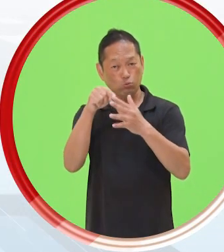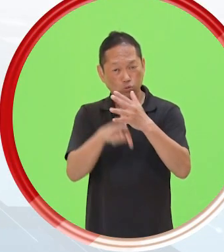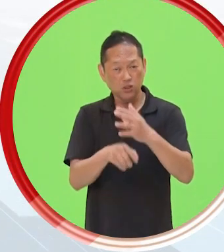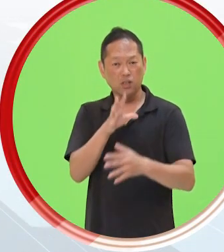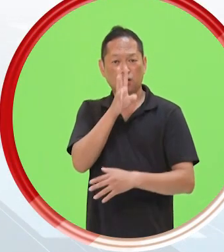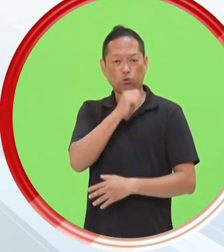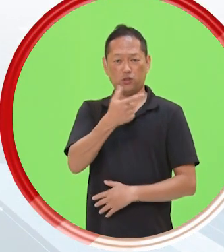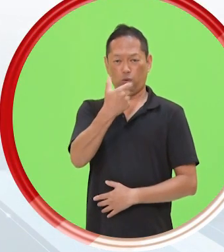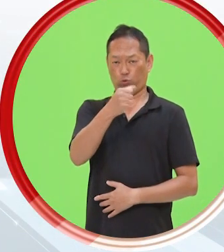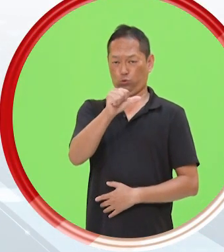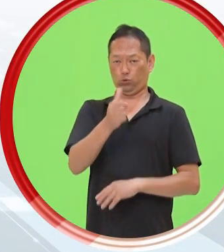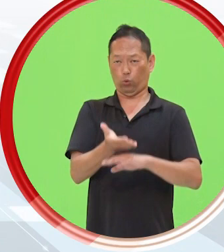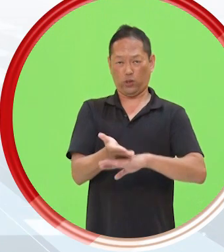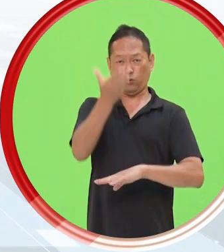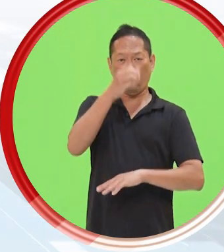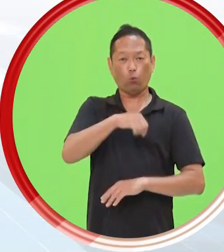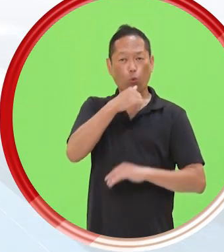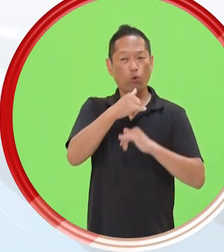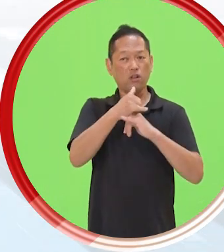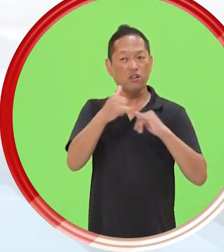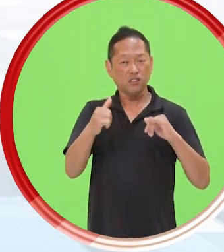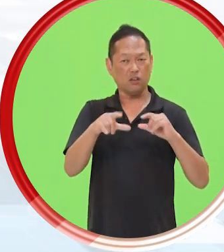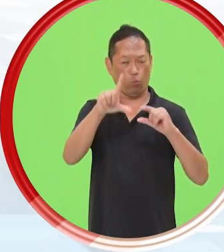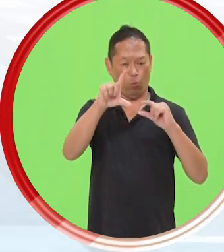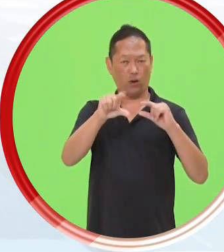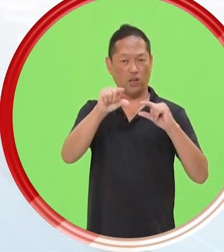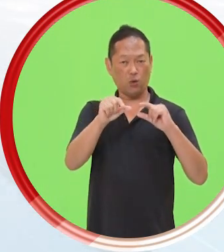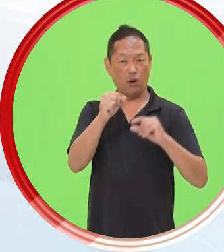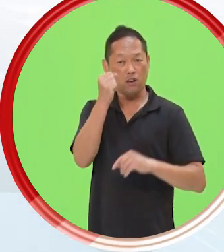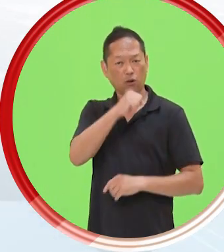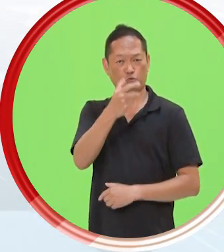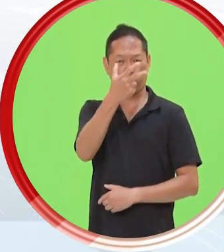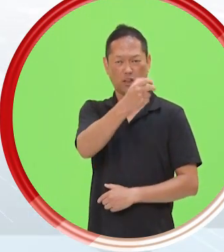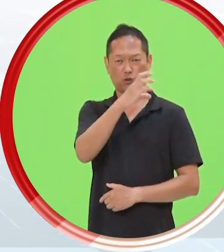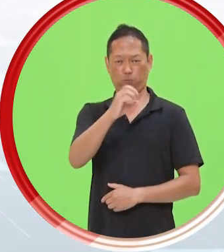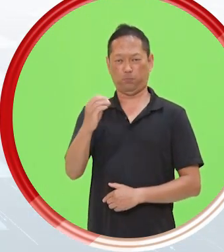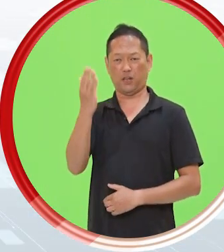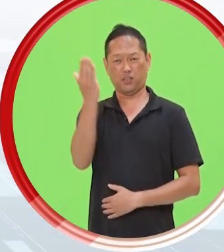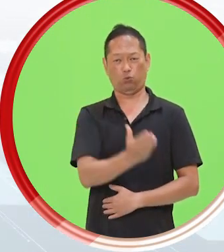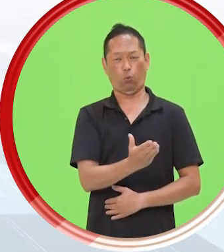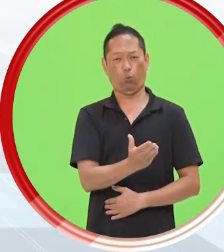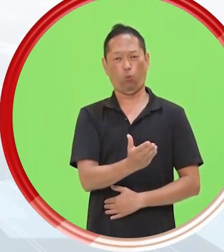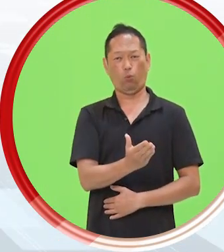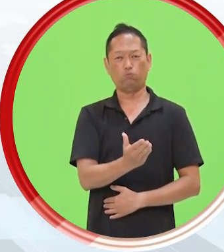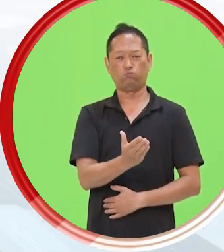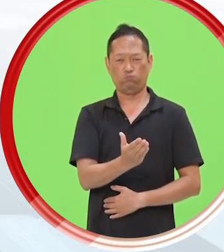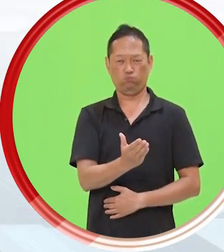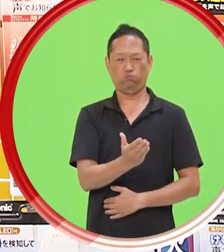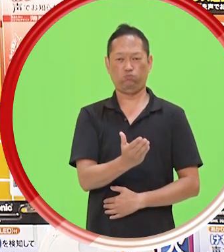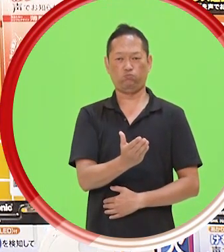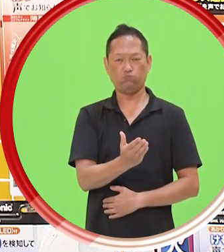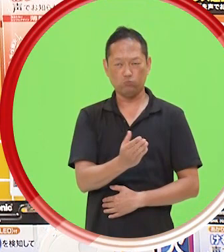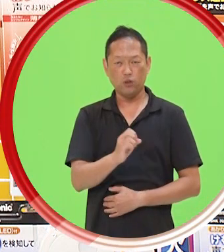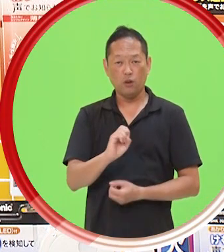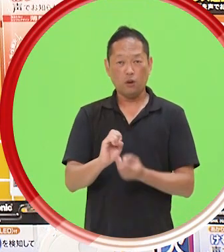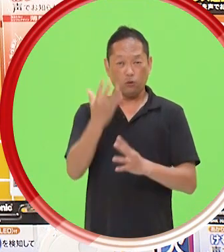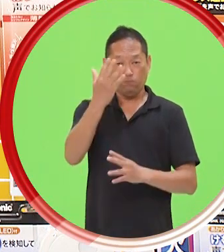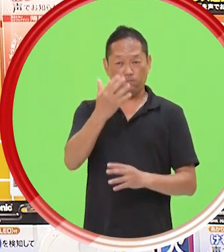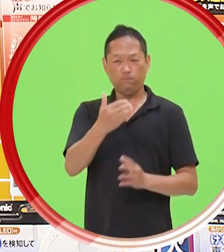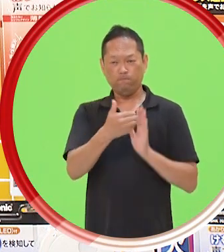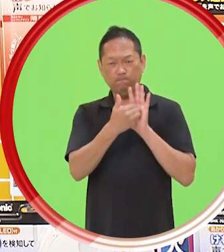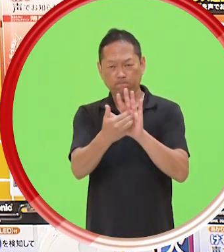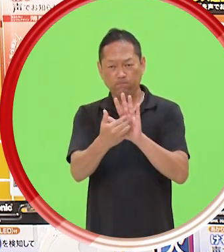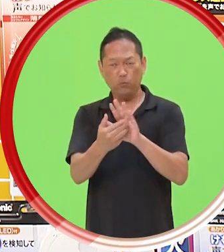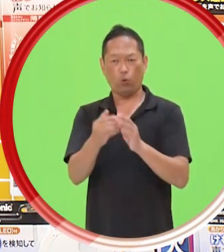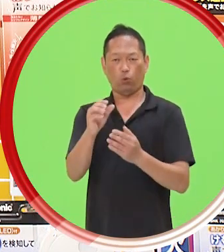ち、65歳以上の高齢者の占める割合はおよそ7割となっています。 高齢者を火